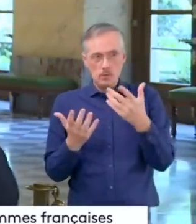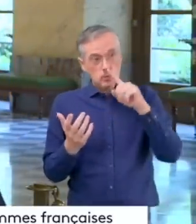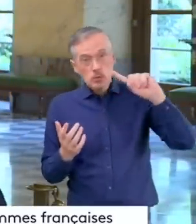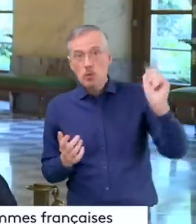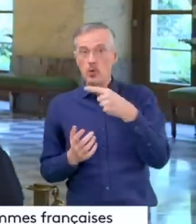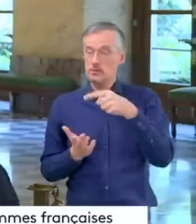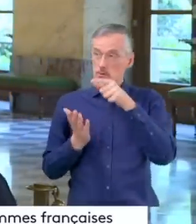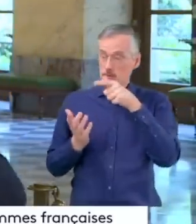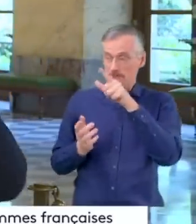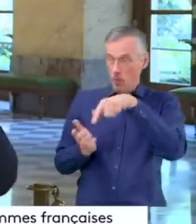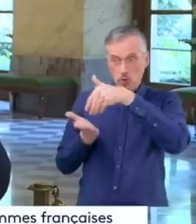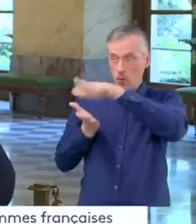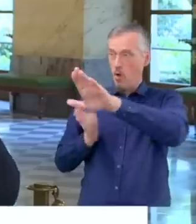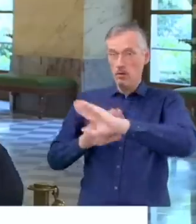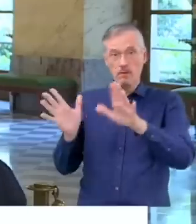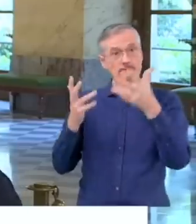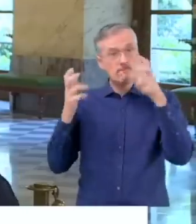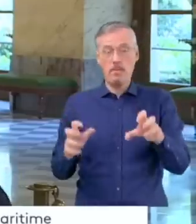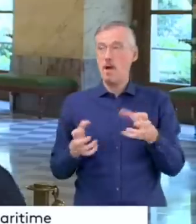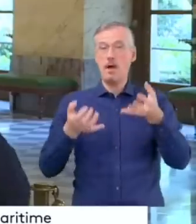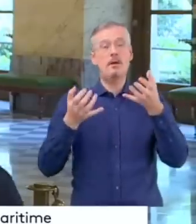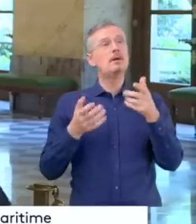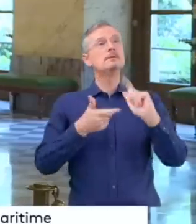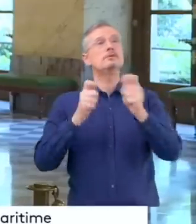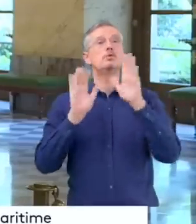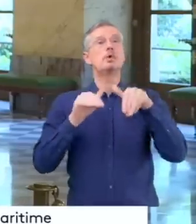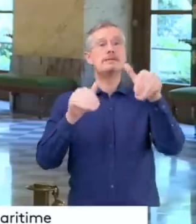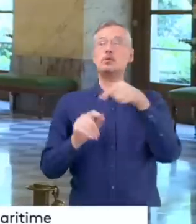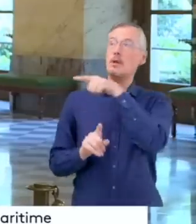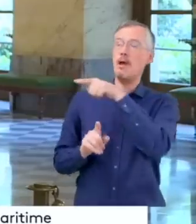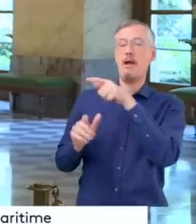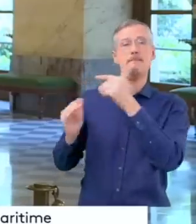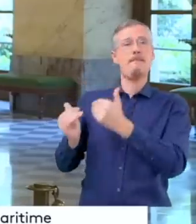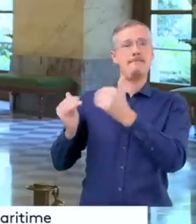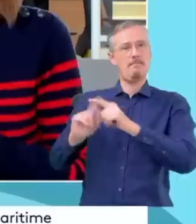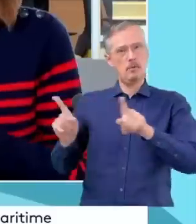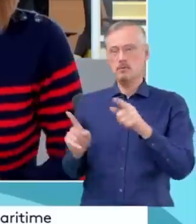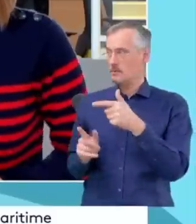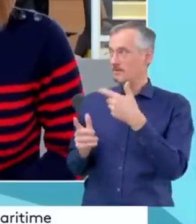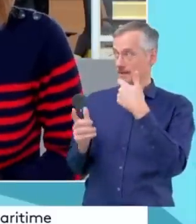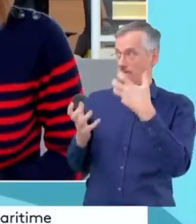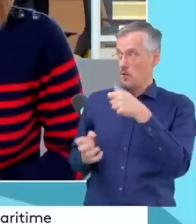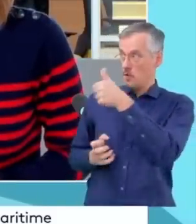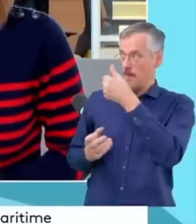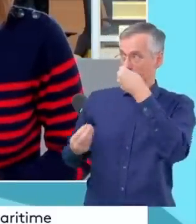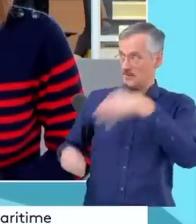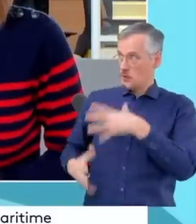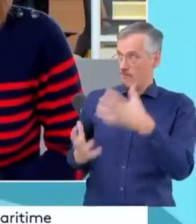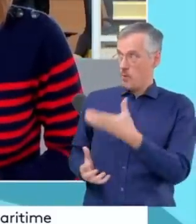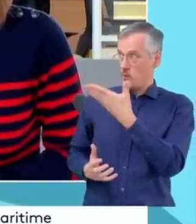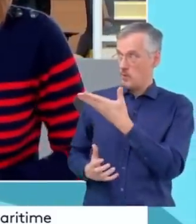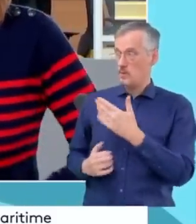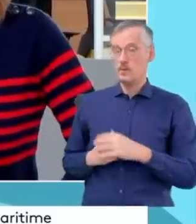disait dehors. Dehors, on ne veut pas siéger tant que ce député est à l'intérieur de l'Assemblée nationale. Alors justement, est-ce que vous voulez qu'il démissionne ?